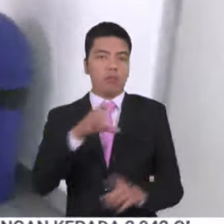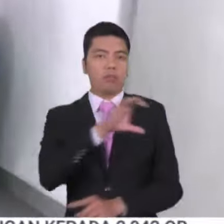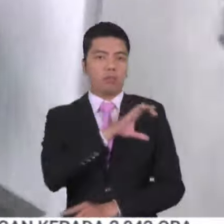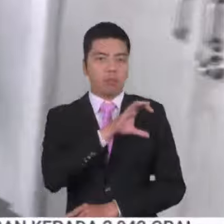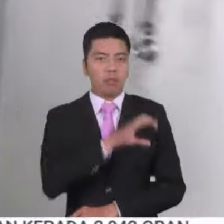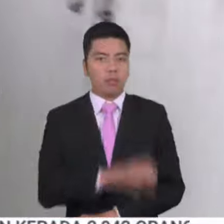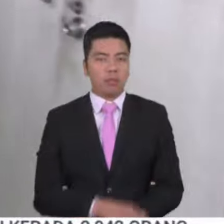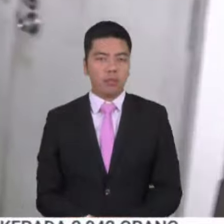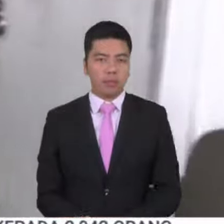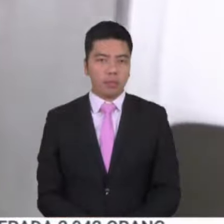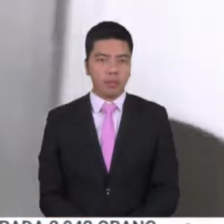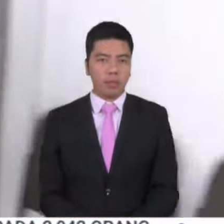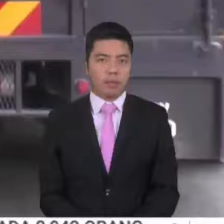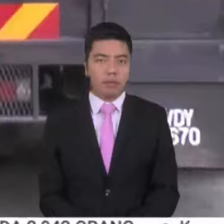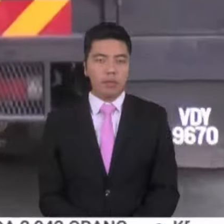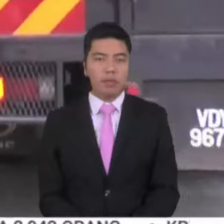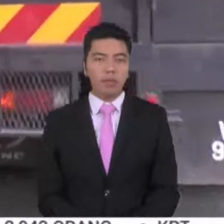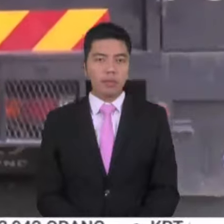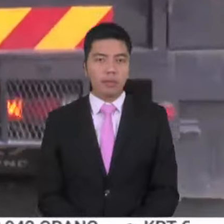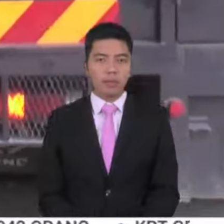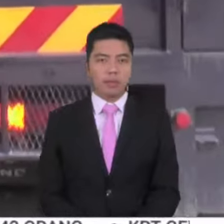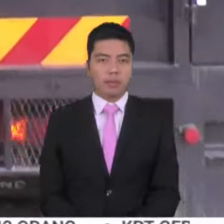polis.